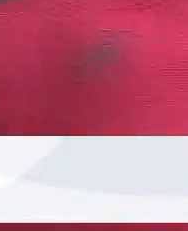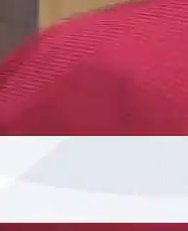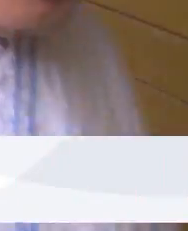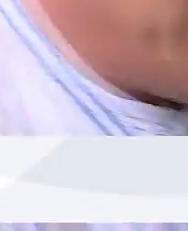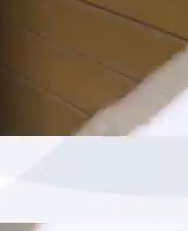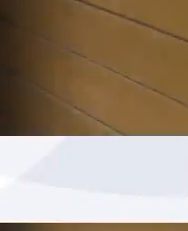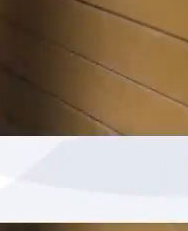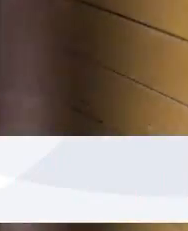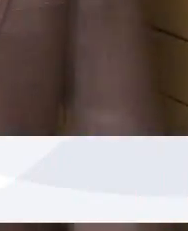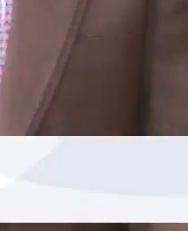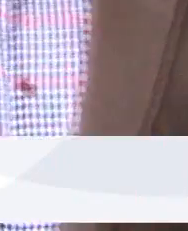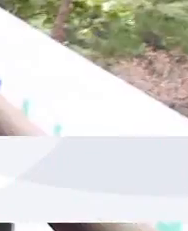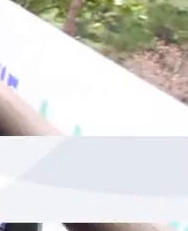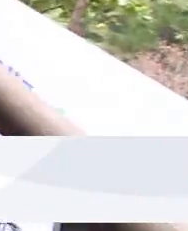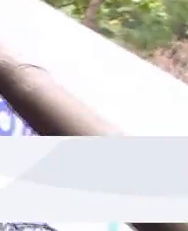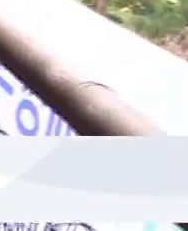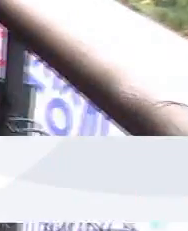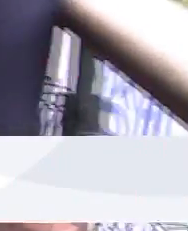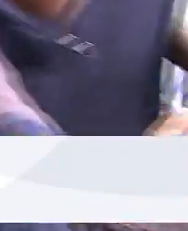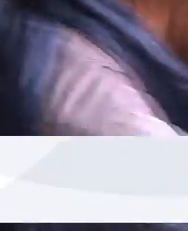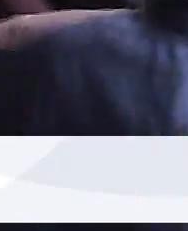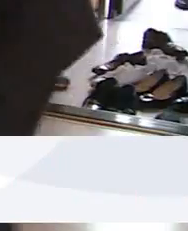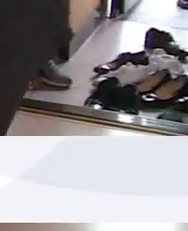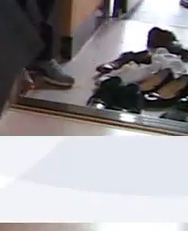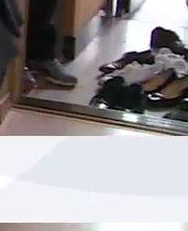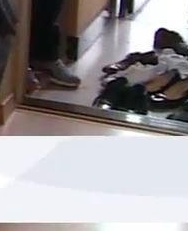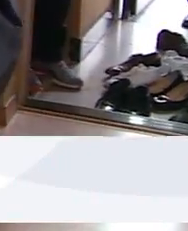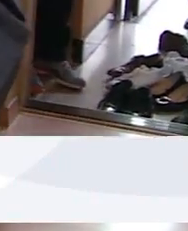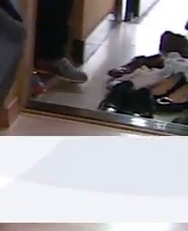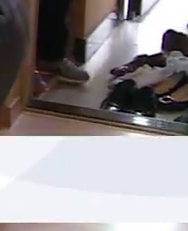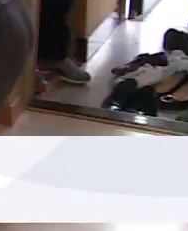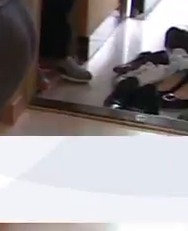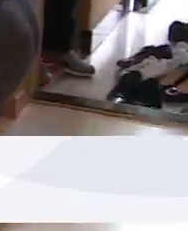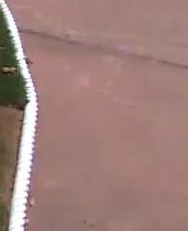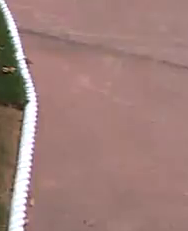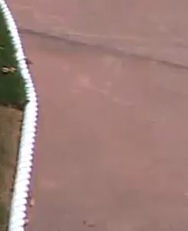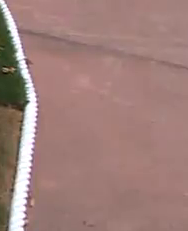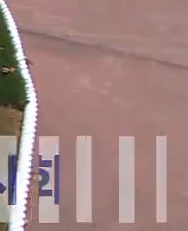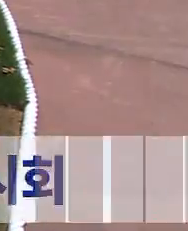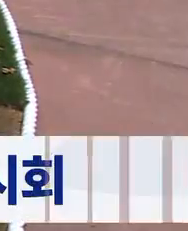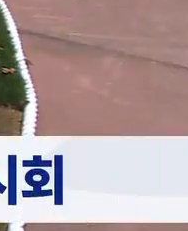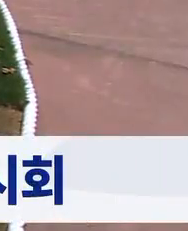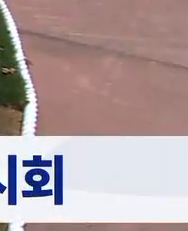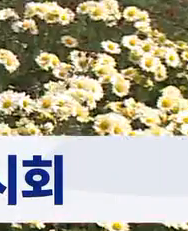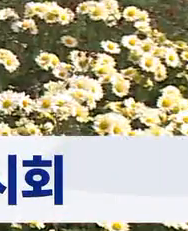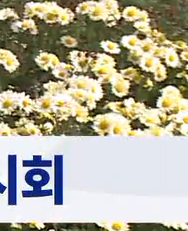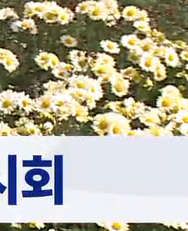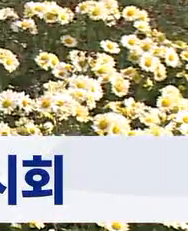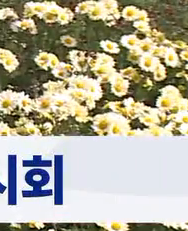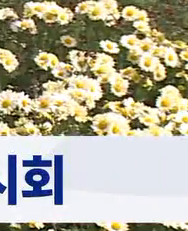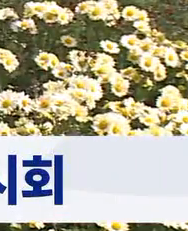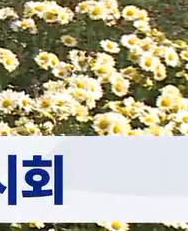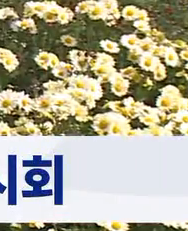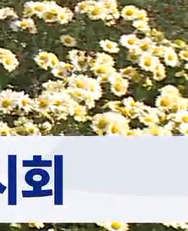합천군이 지난 16일 오도산 치유의 숲 치유센터에서 치유의 숲 개장식을 가졌습니다. 11월 4일까지 합천